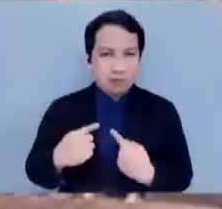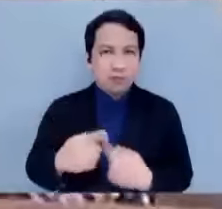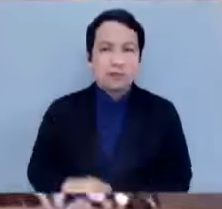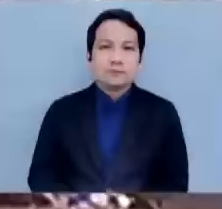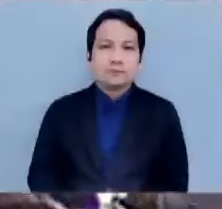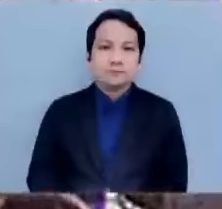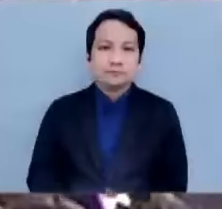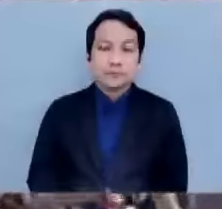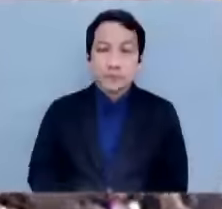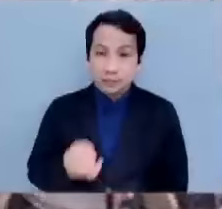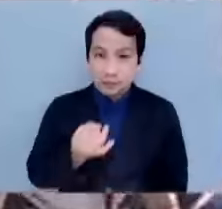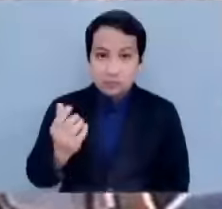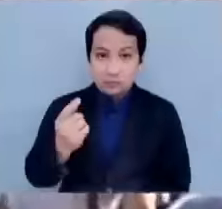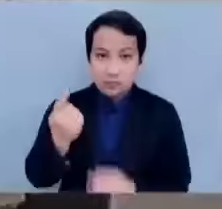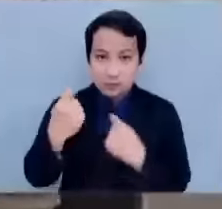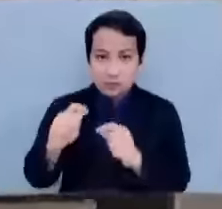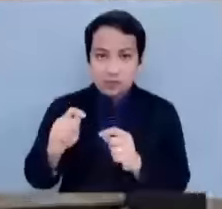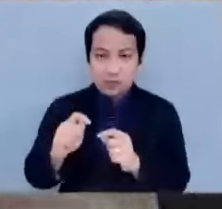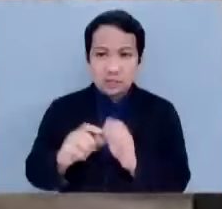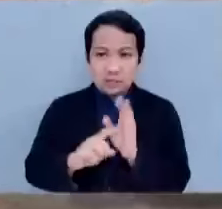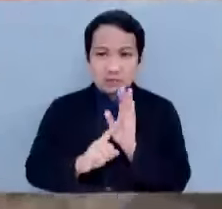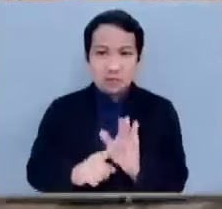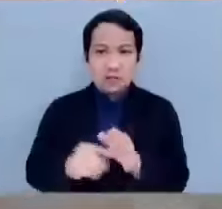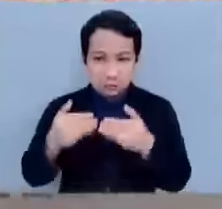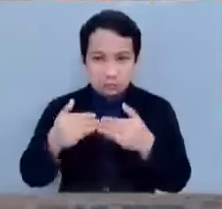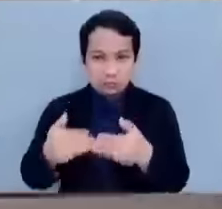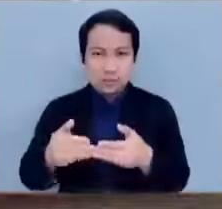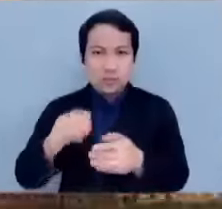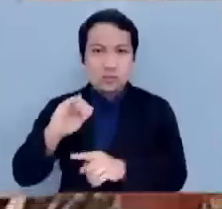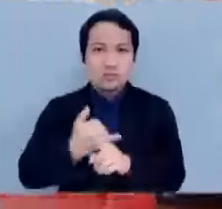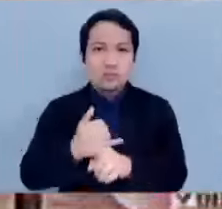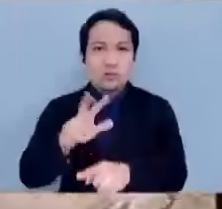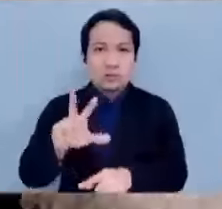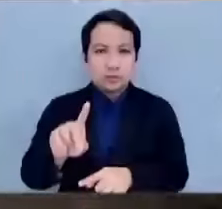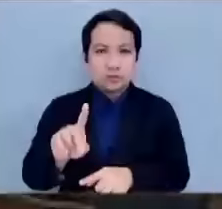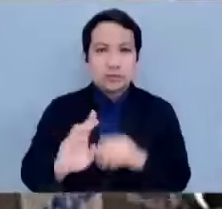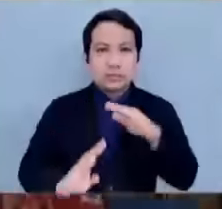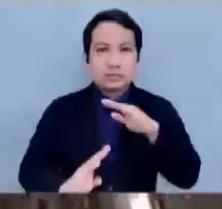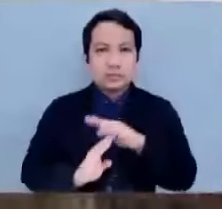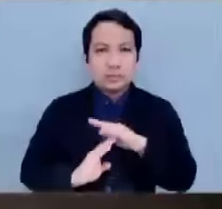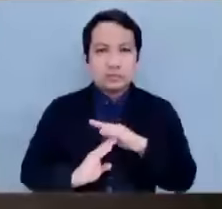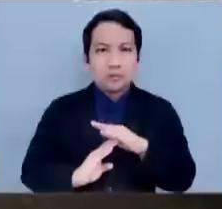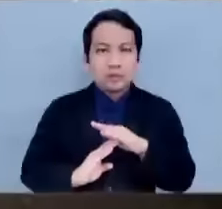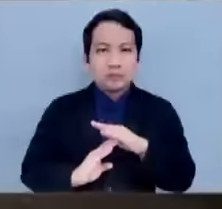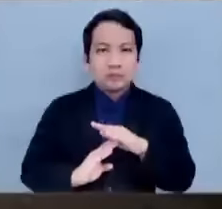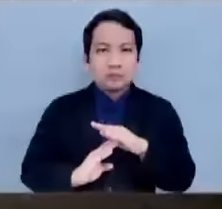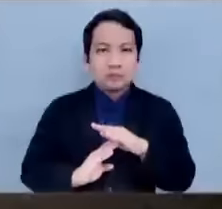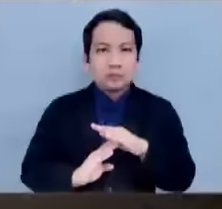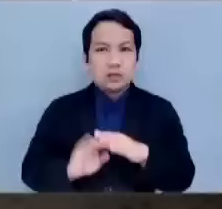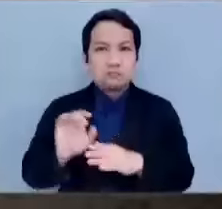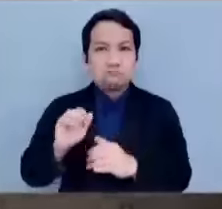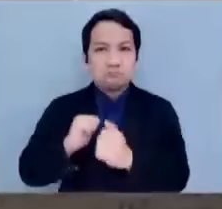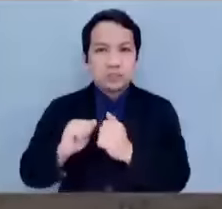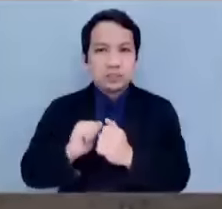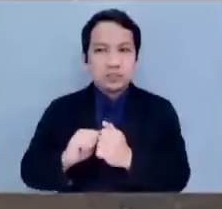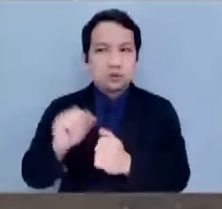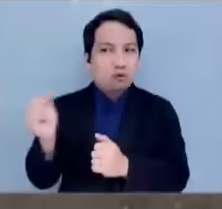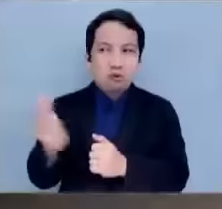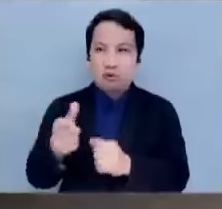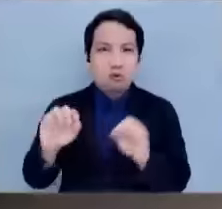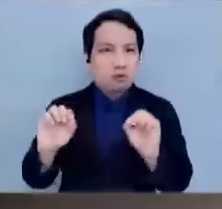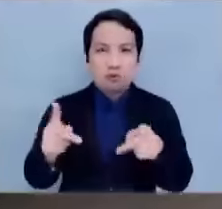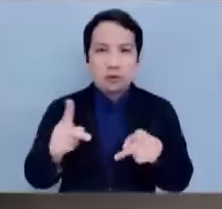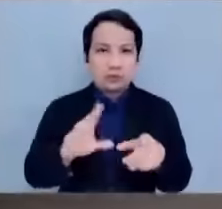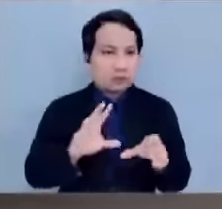ilang beses na nilang iginiit na tuloy ang January 31 deadline. Ibig sabihin yan, huhulihin ng mga jeepney driver na hindi sumapi